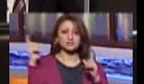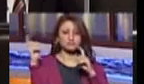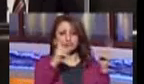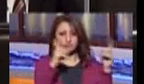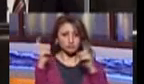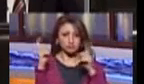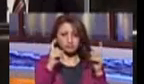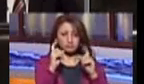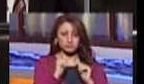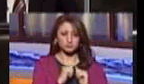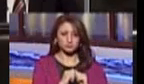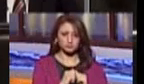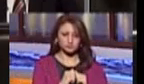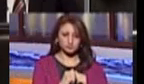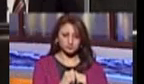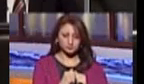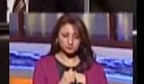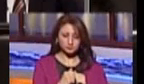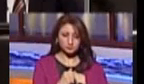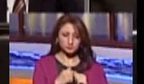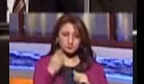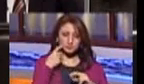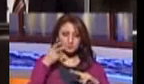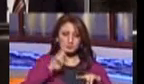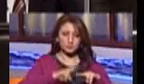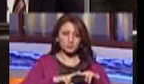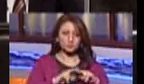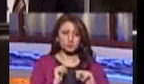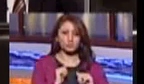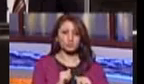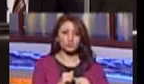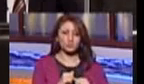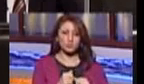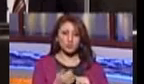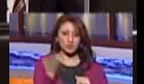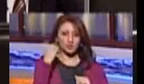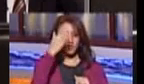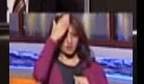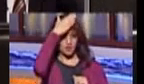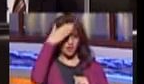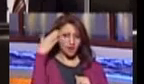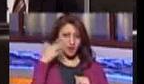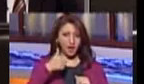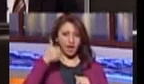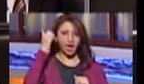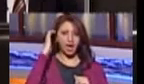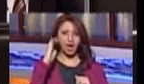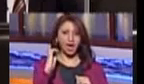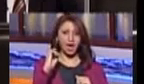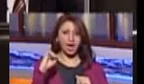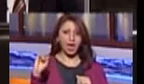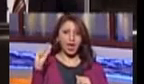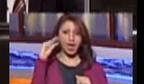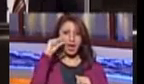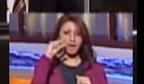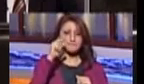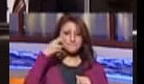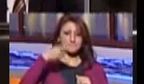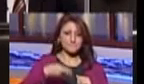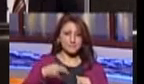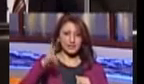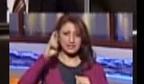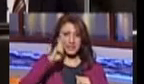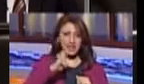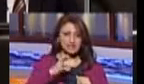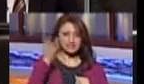يكون إلا بين الأحباء والأصدقاء. ومعلوم للكافة أنه السيد أحمد عز هو من كافح قانون حماية